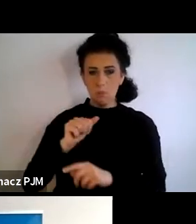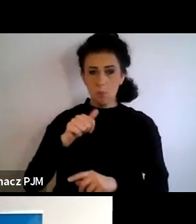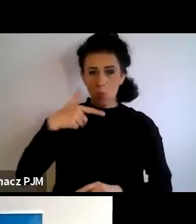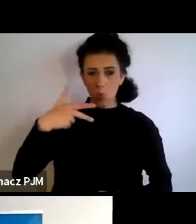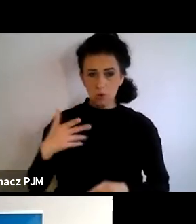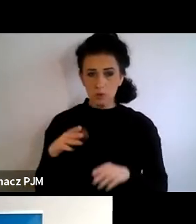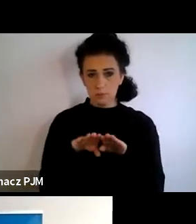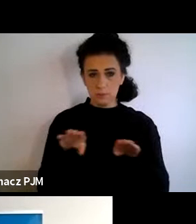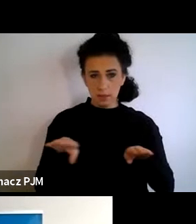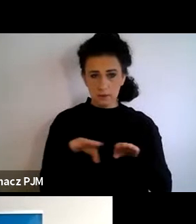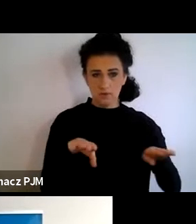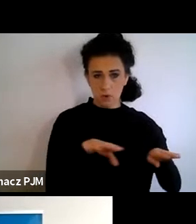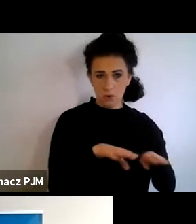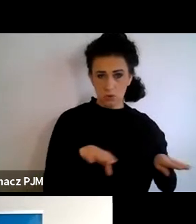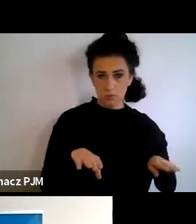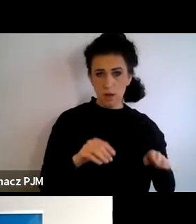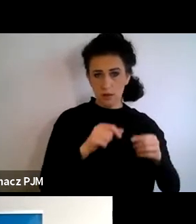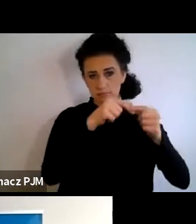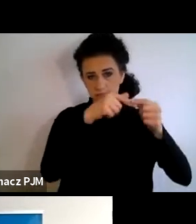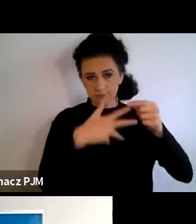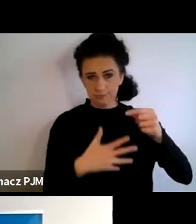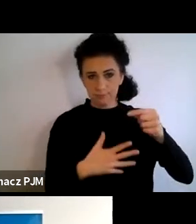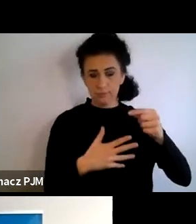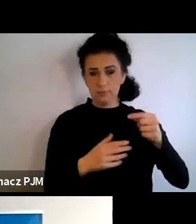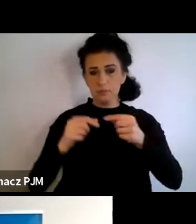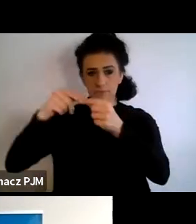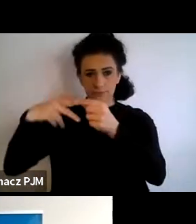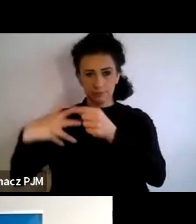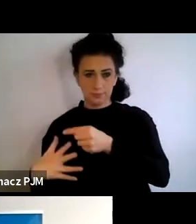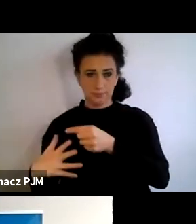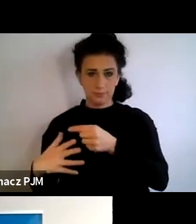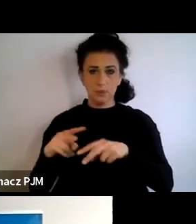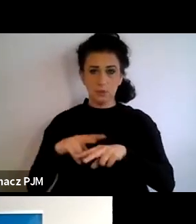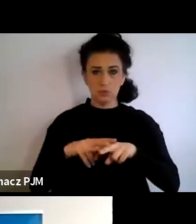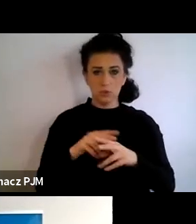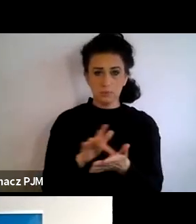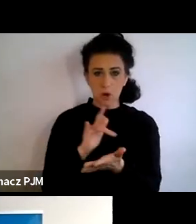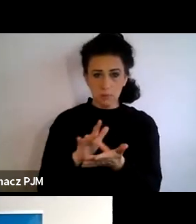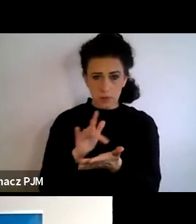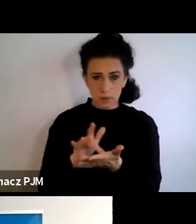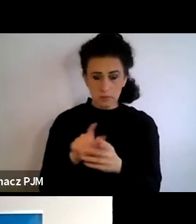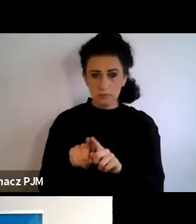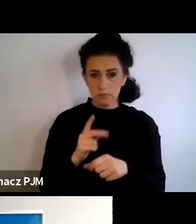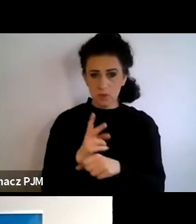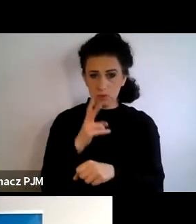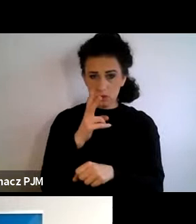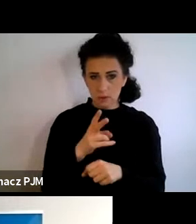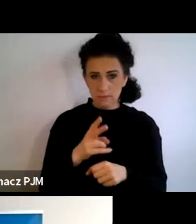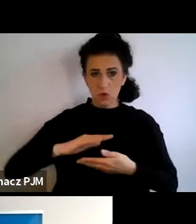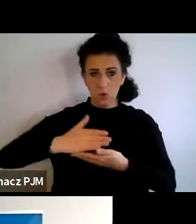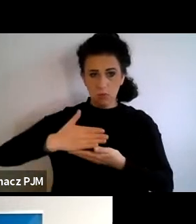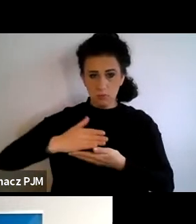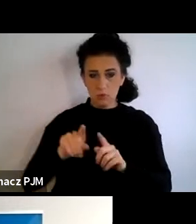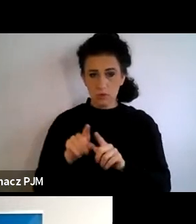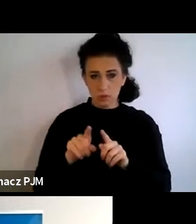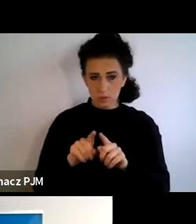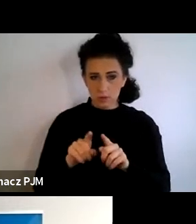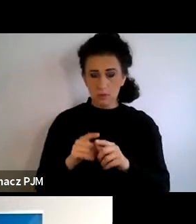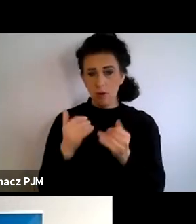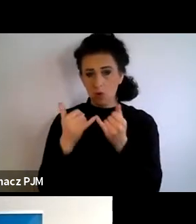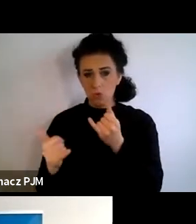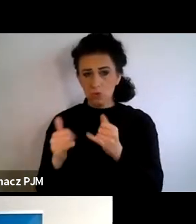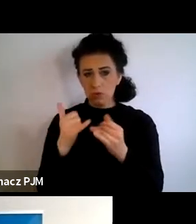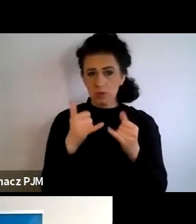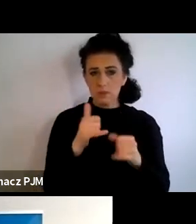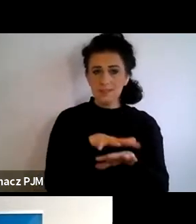Nie tylko sprawia to, że one są dostępne zarówno na urządzeniach mobilnych, jak i na komputerach, ale także są dostępne na różnych platformach